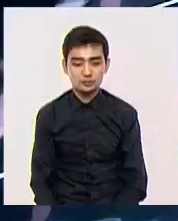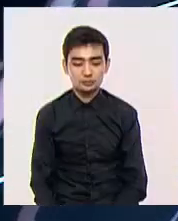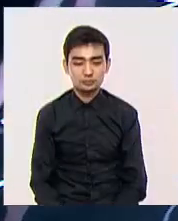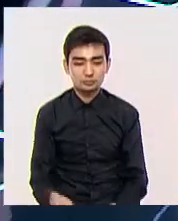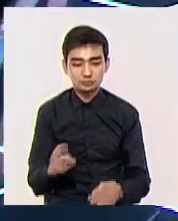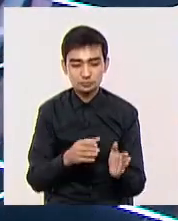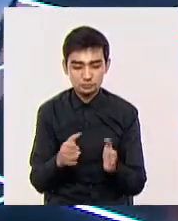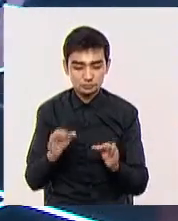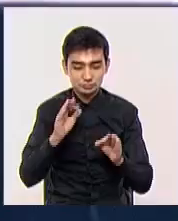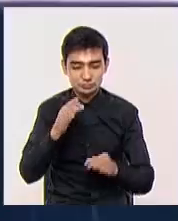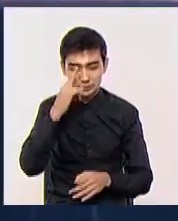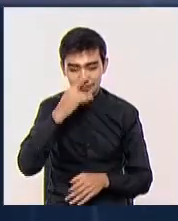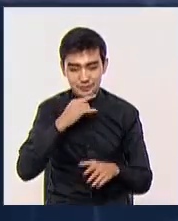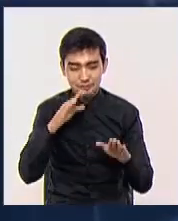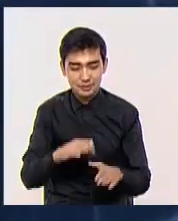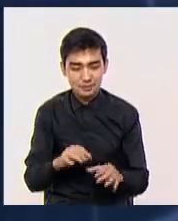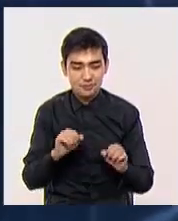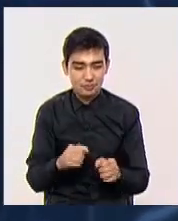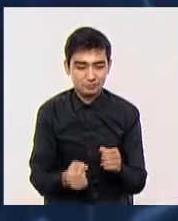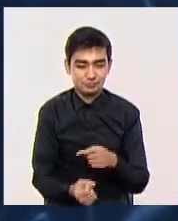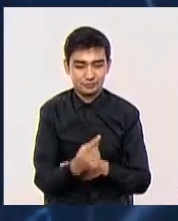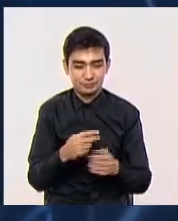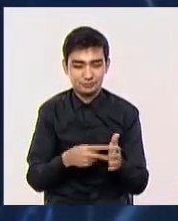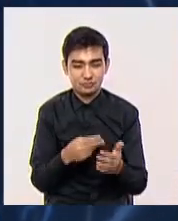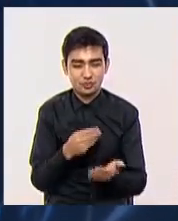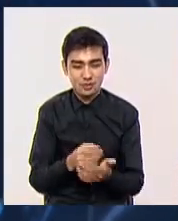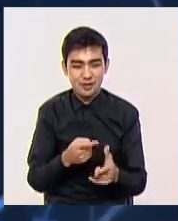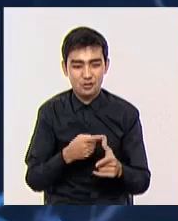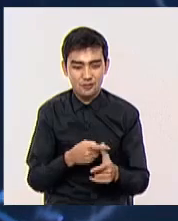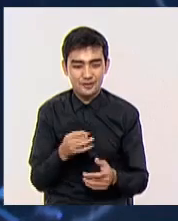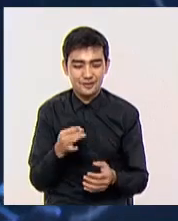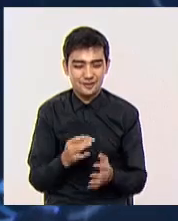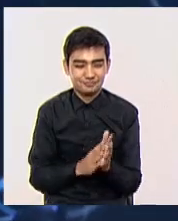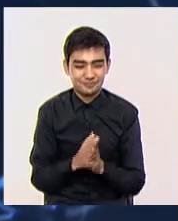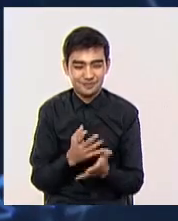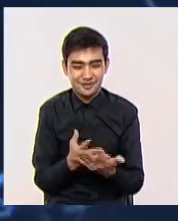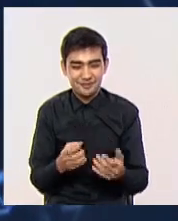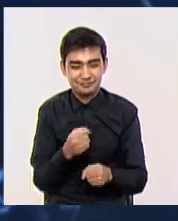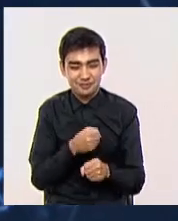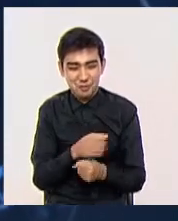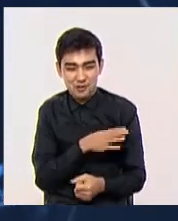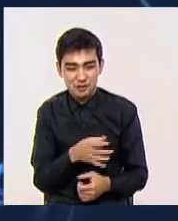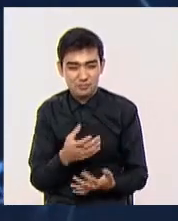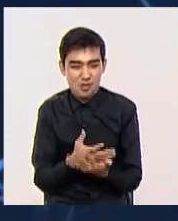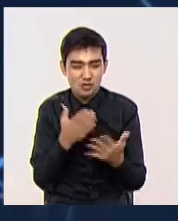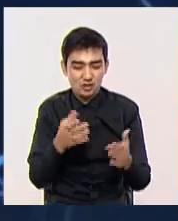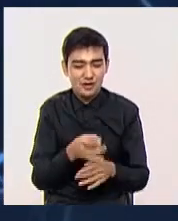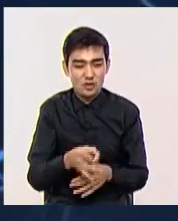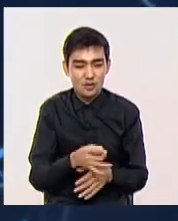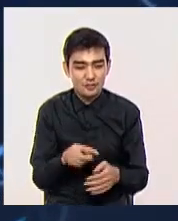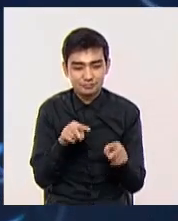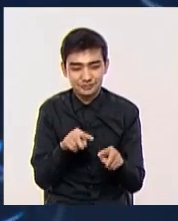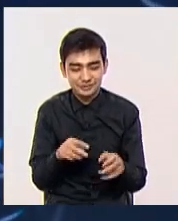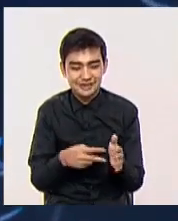Я обо всем по порядку. В Казахстане может подорожать картофель. Овощеводы говорят о том, что в большинстве регионов не принимают меры